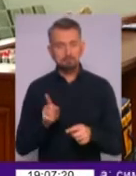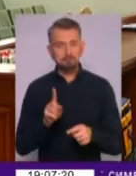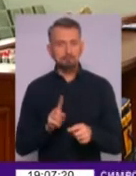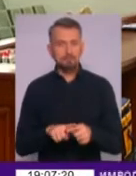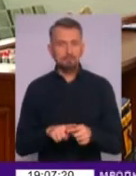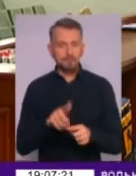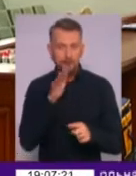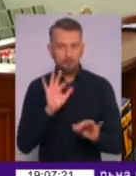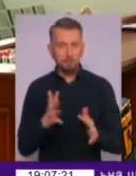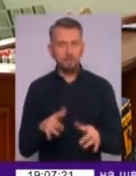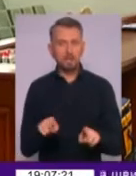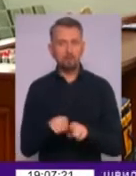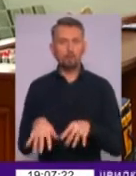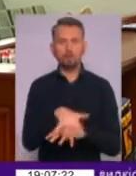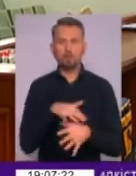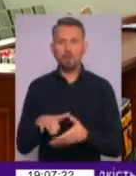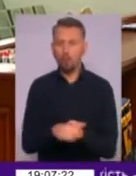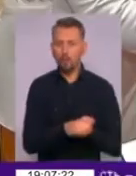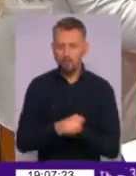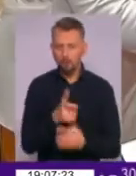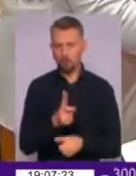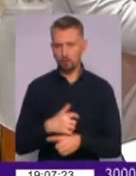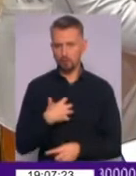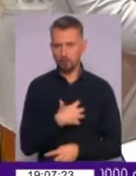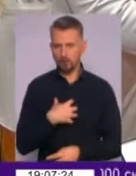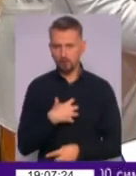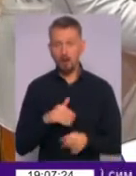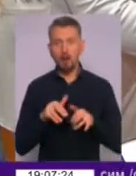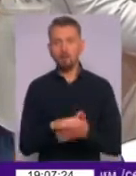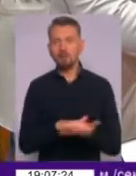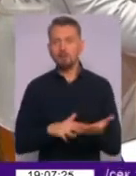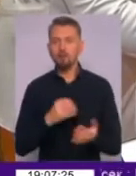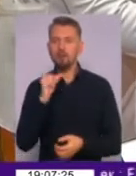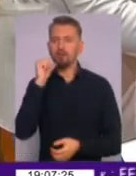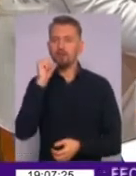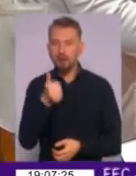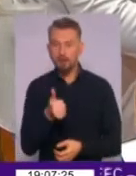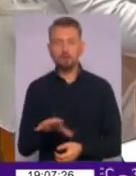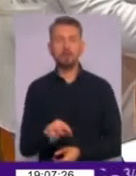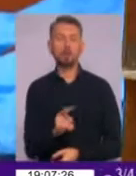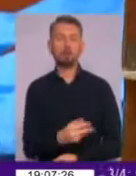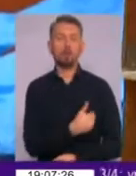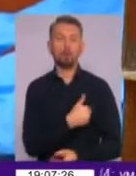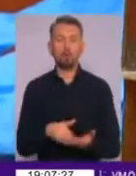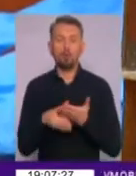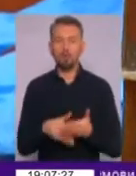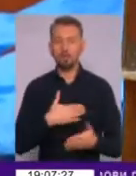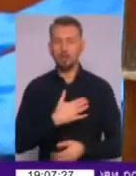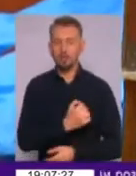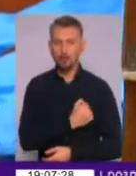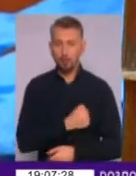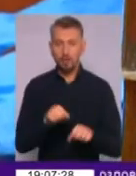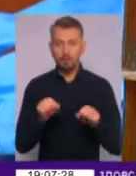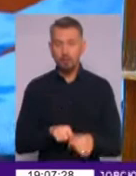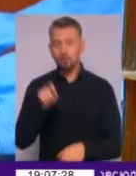такої суспільної єдності дуже важливий. Акція триватиме ще й завтра. Тож усі, хто хоче допомогти нашим військовим,